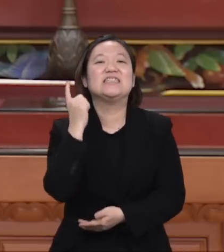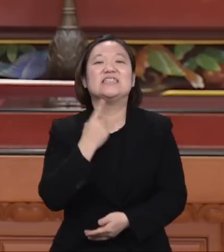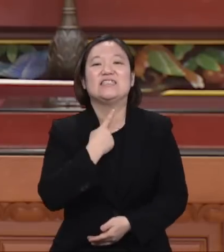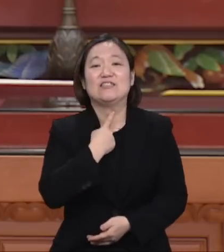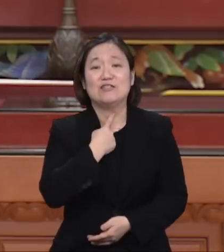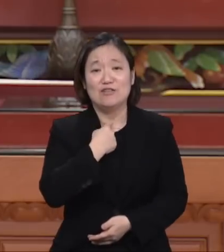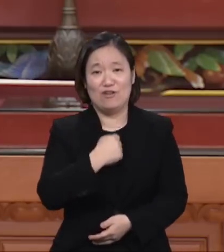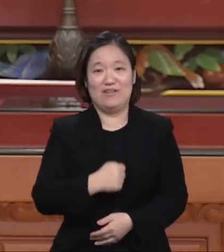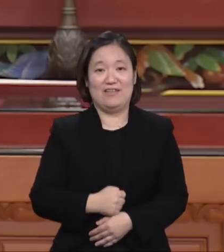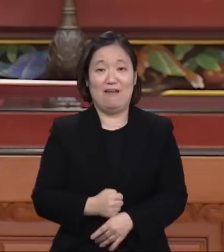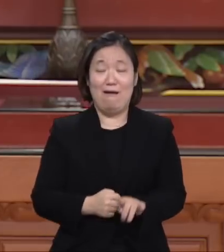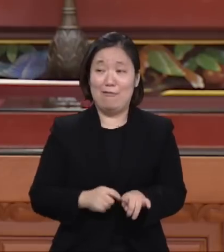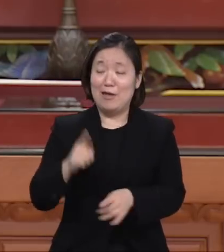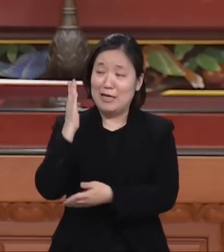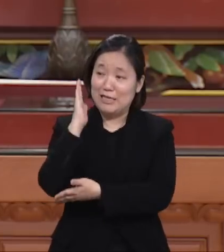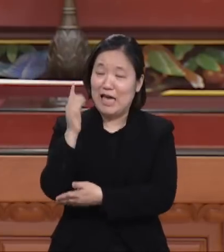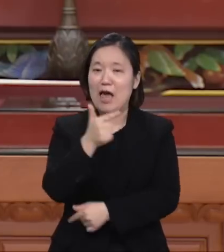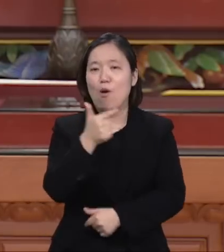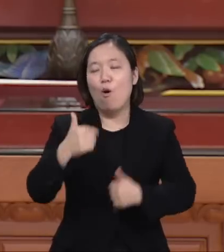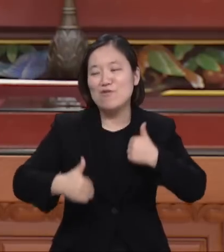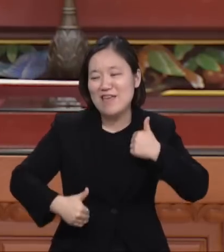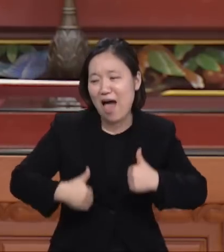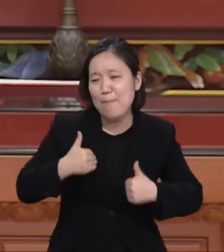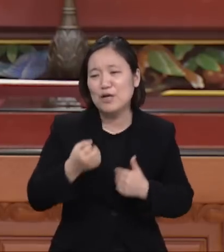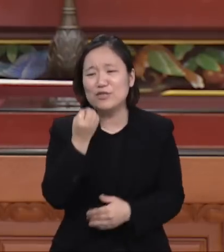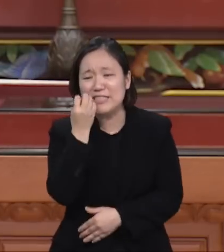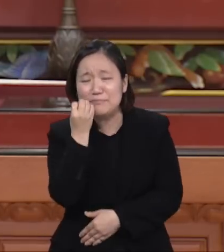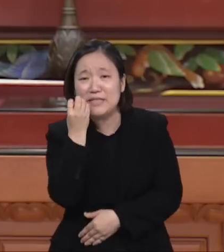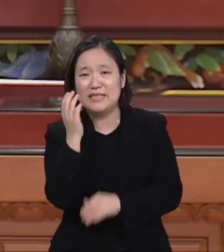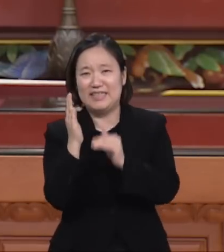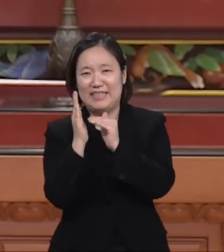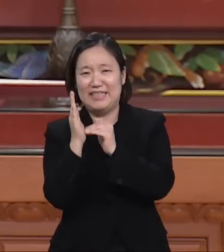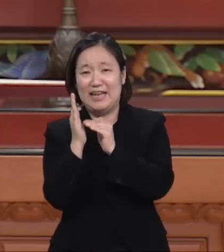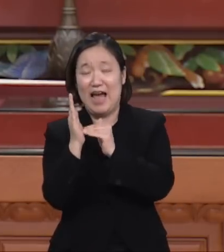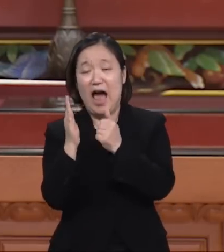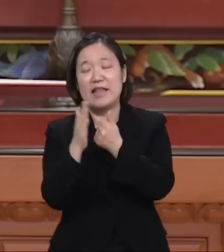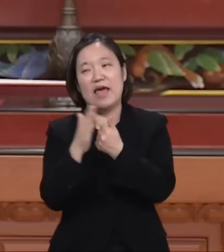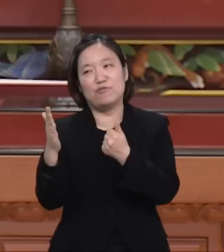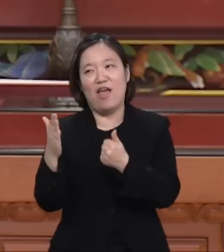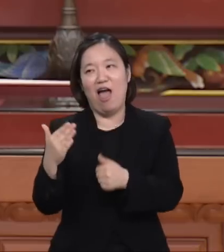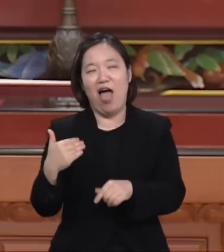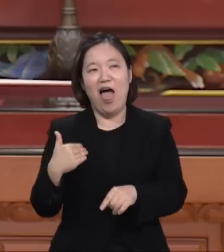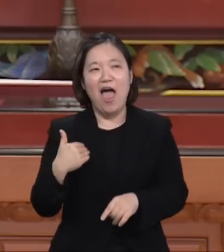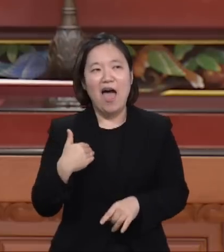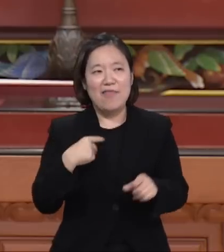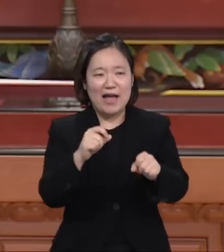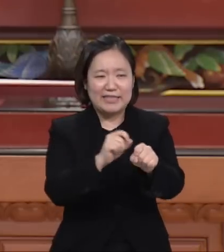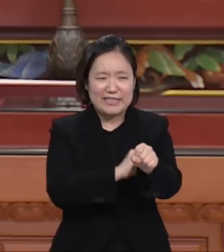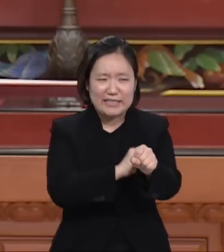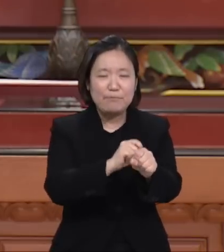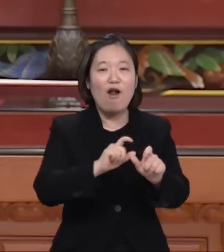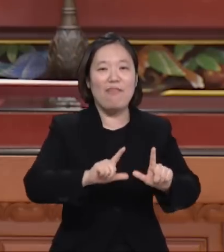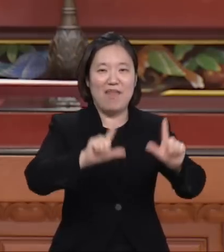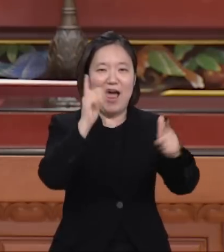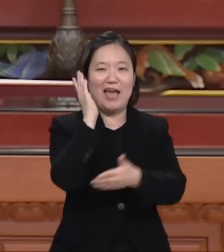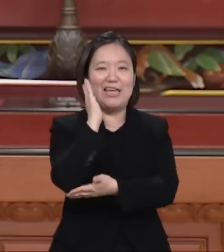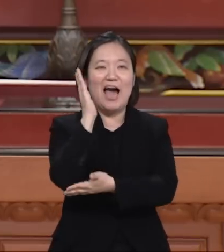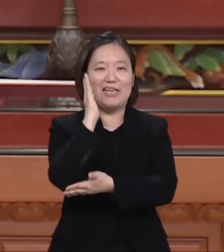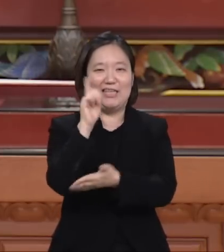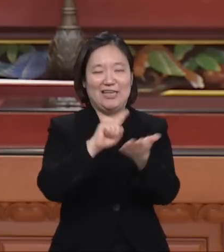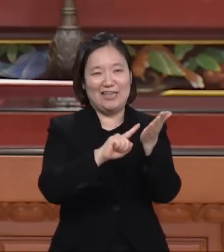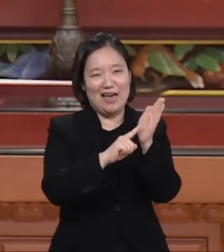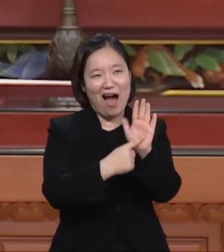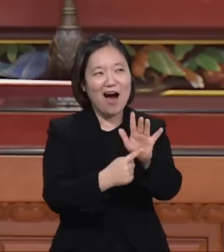재밌고 또 너무 신비로워서 내가 이걸 특별한 날에 공개되겠다 묵히고 묵혔던 내용이에요